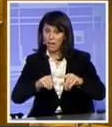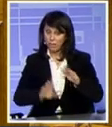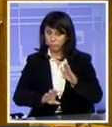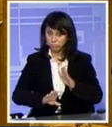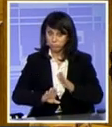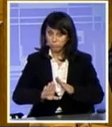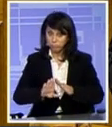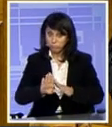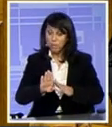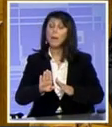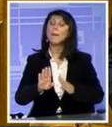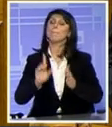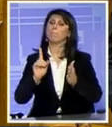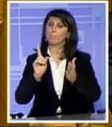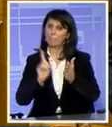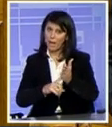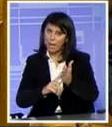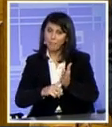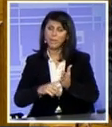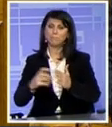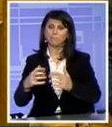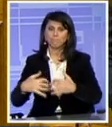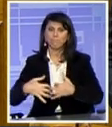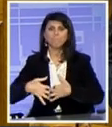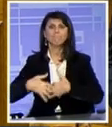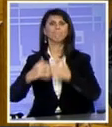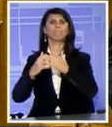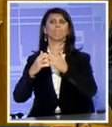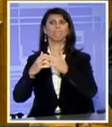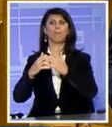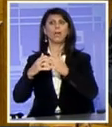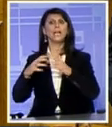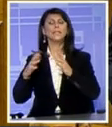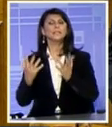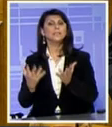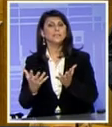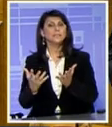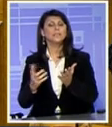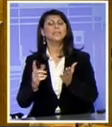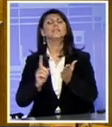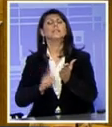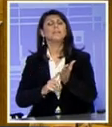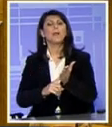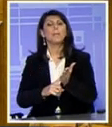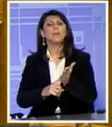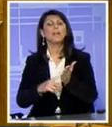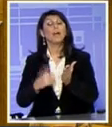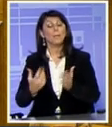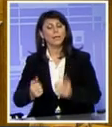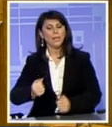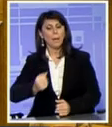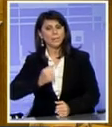από την αναστήλωση της πίστης μας στις λανθάνουσες δυνάμεις του τόπου.